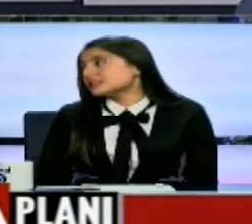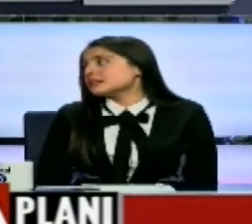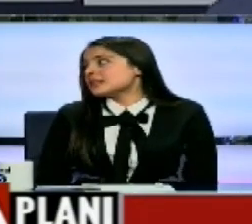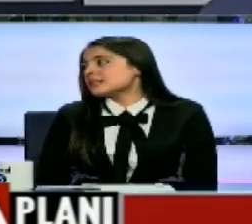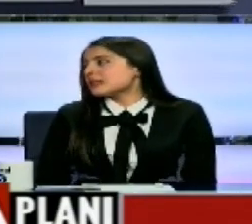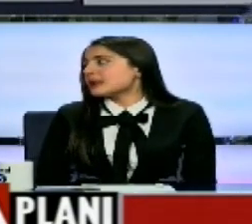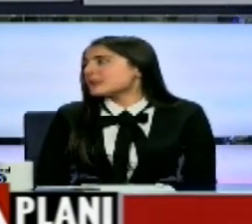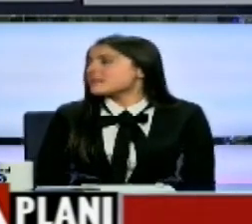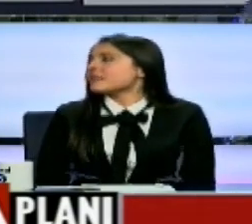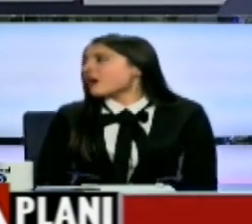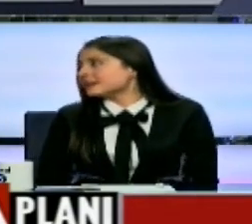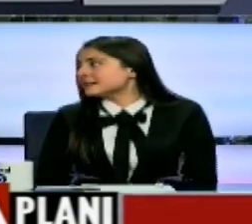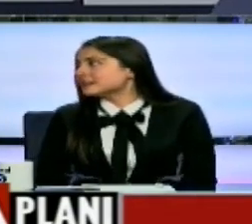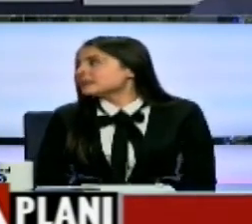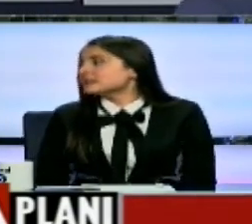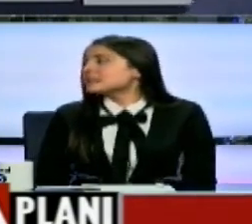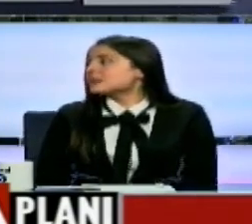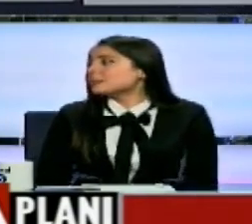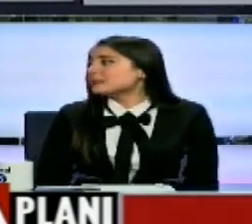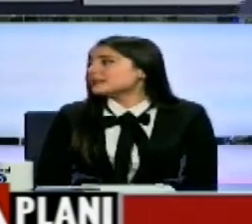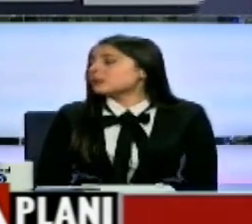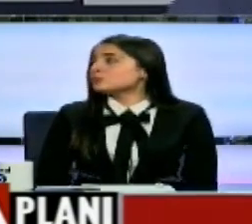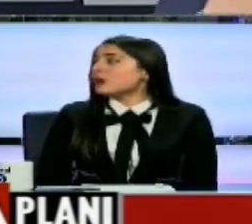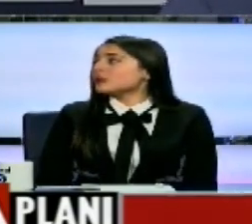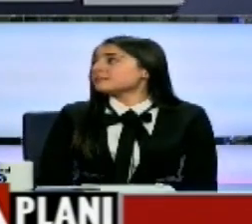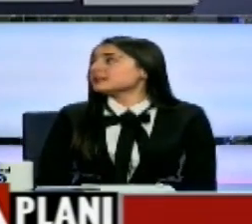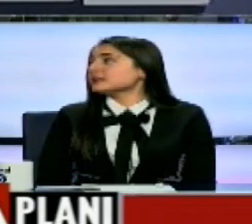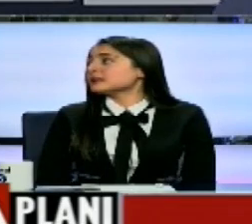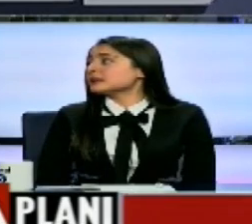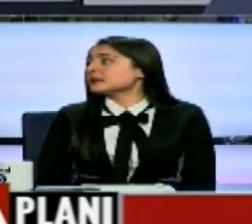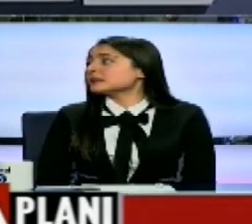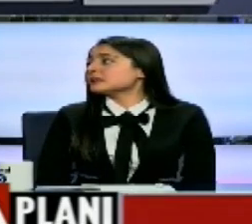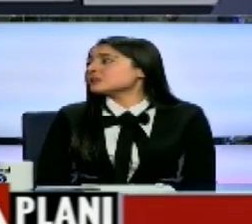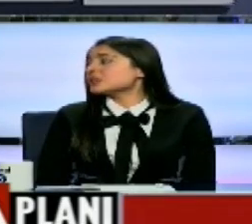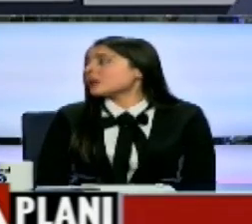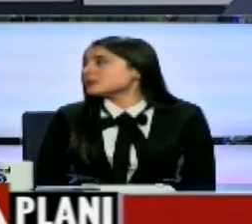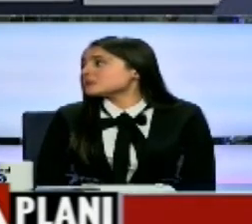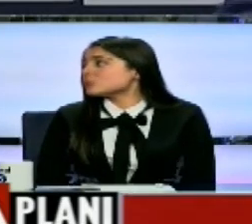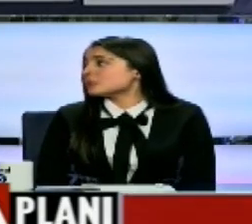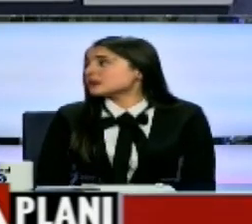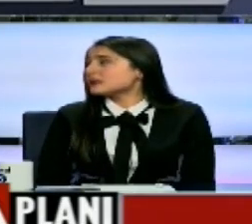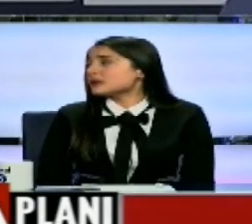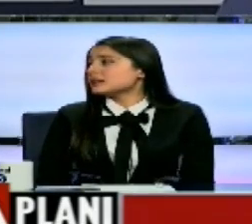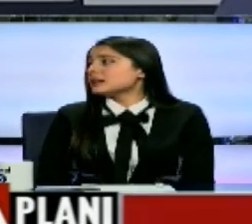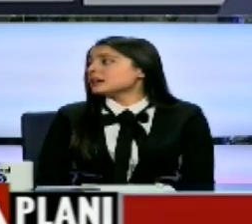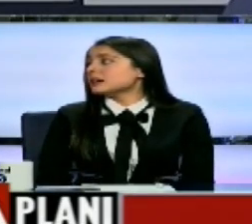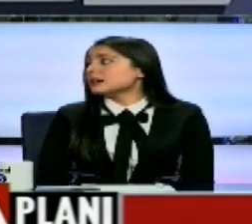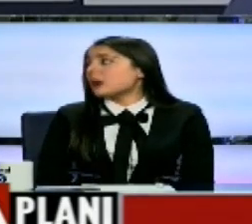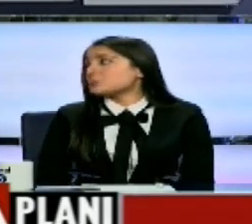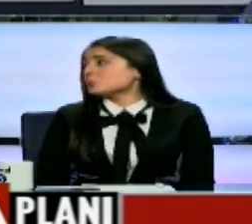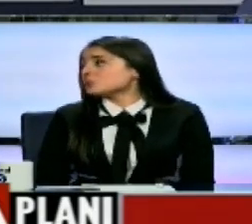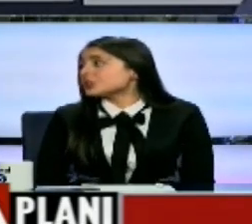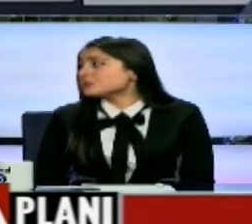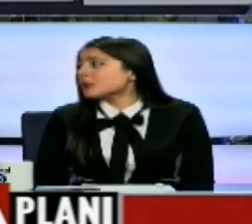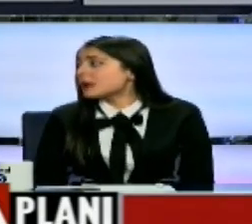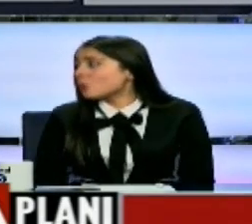yaşadığı sıkıntılar hemen hemen aynı. Nasıl yapabiliriz? Yani bu bağlamda iş adamlarımızın bu zamana kadar yapmış